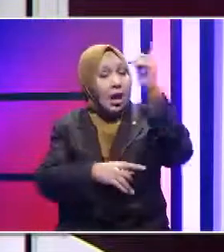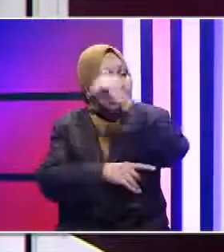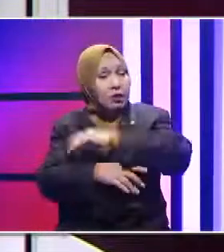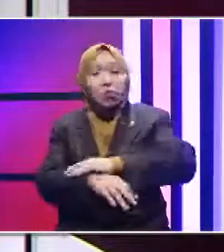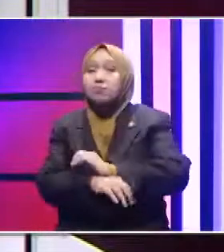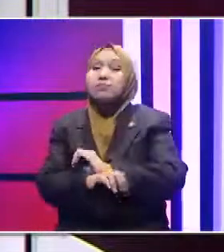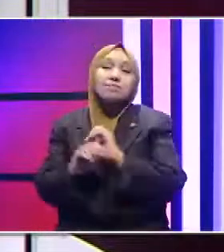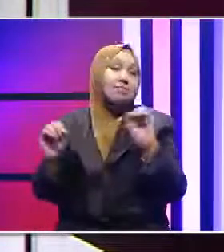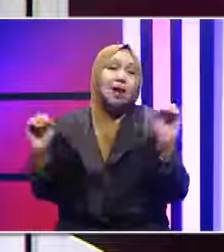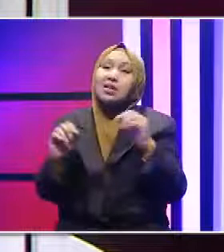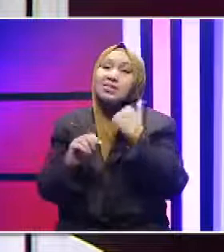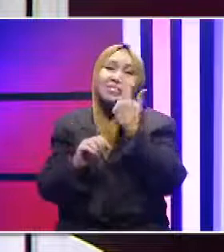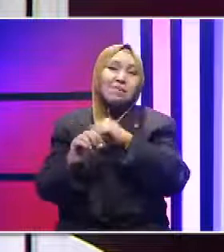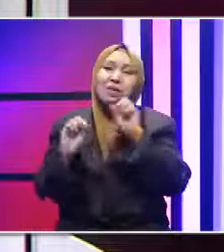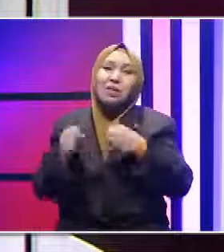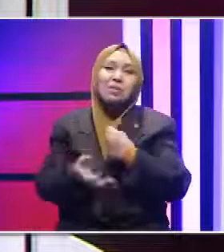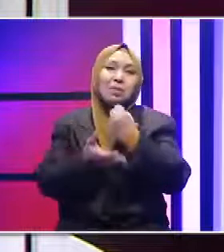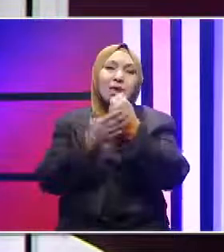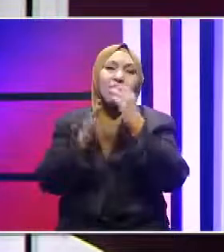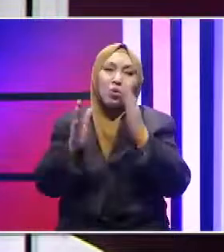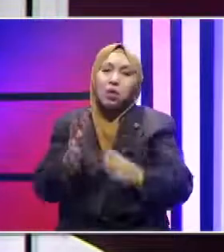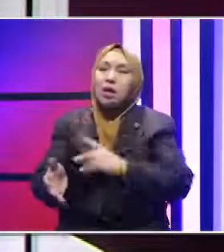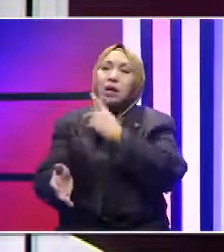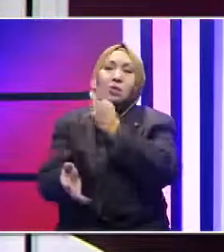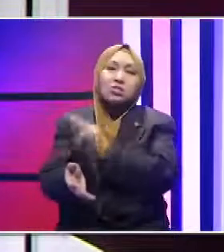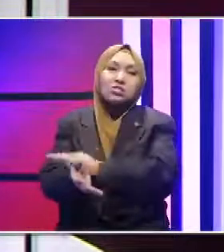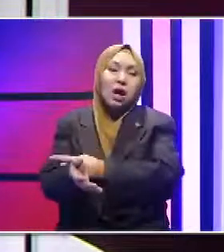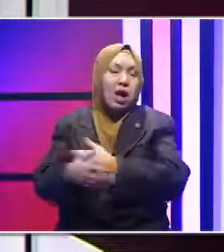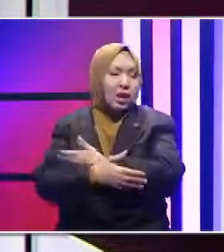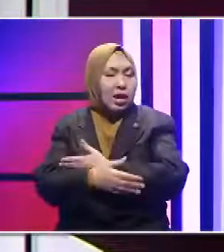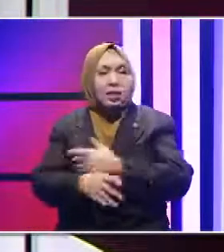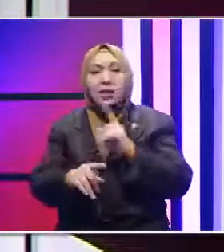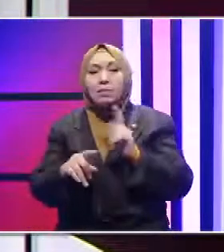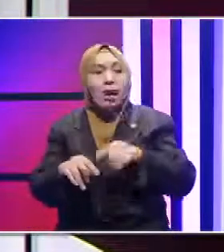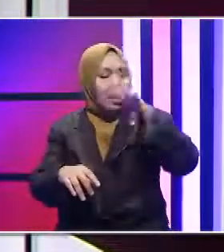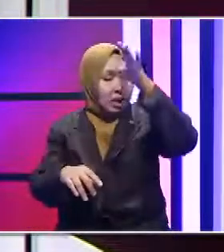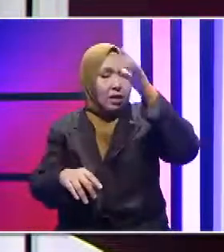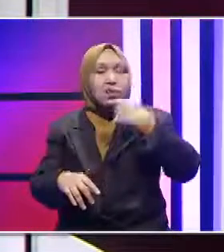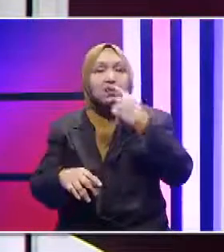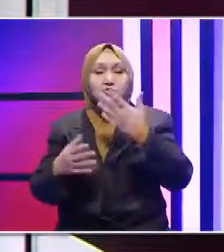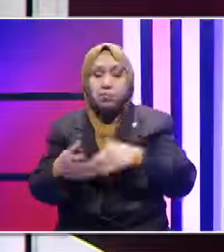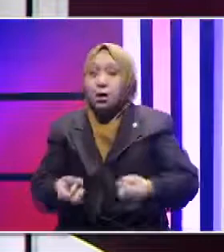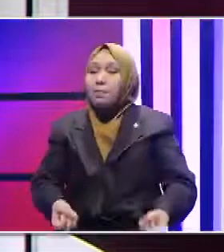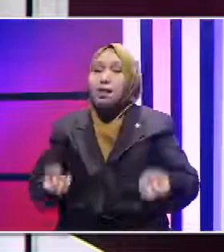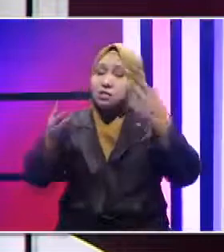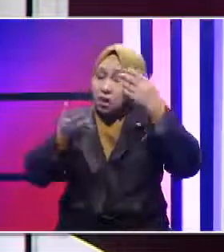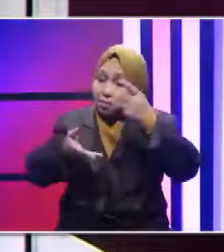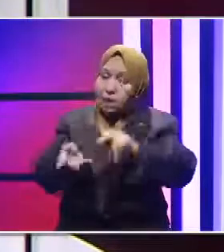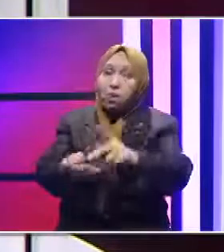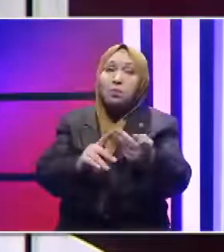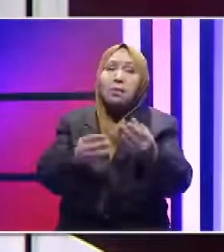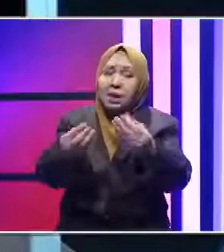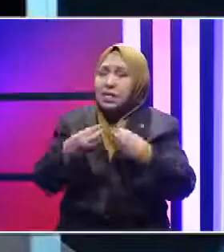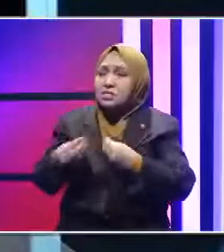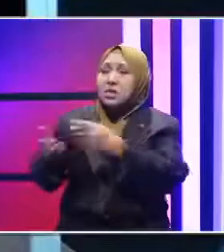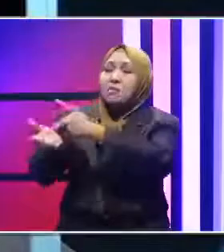ada siapa pun boleh menguasai orang lain, ustaz. Ya, nak menguasai anak tak boleh. Yang ayah kata kan, betul. Ayah dah banyak berkorban ni. Yang bagi sikit